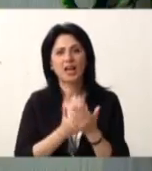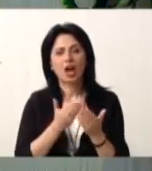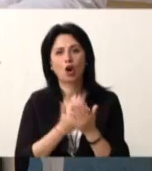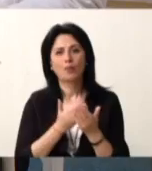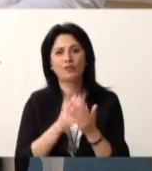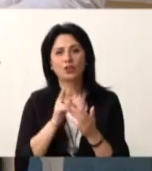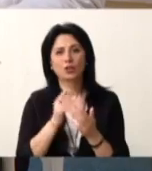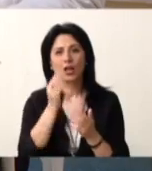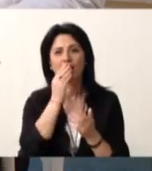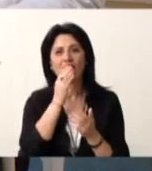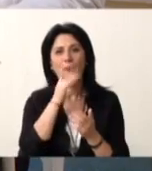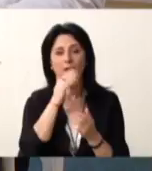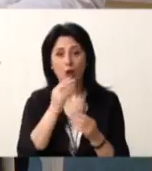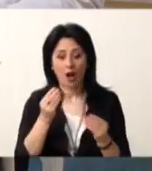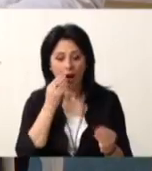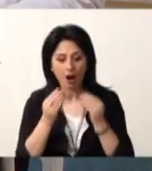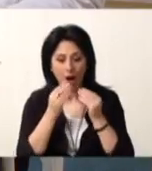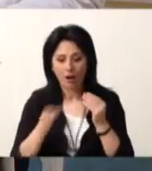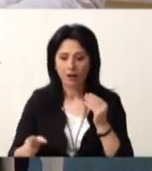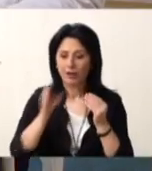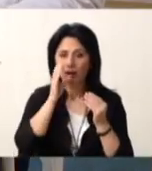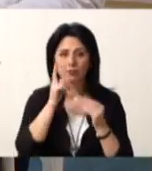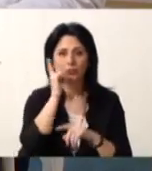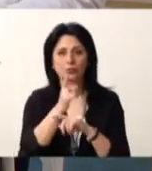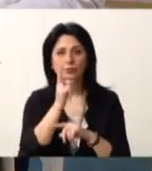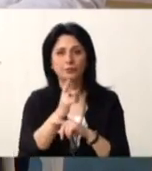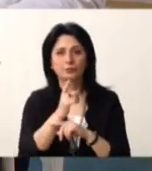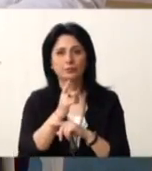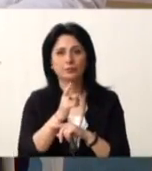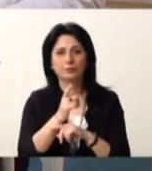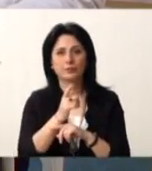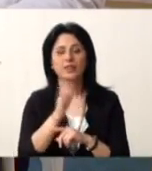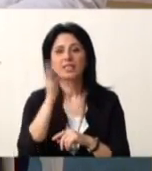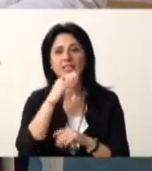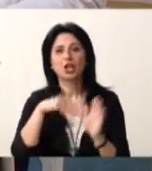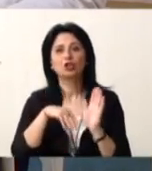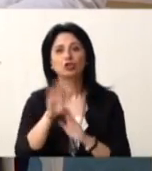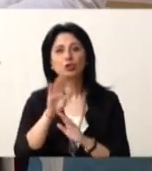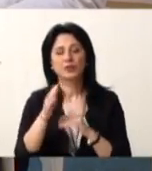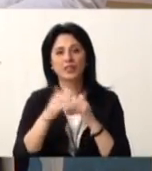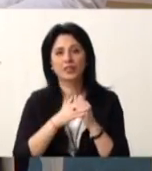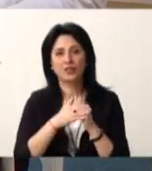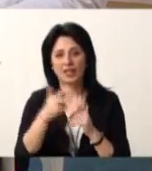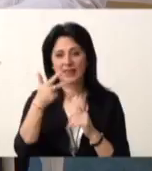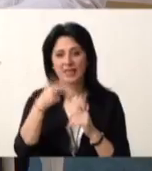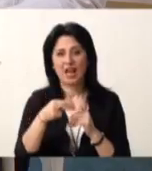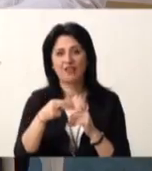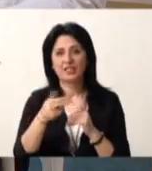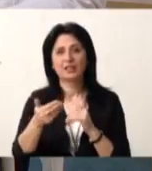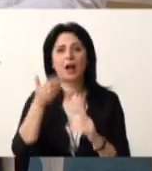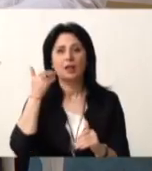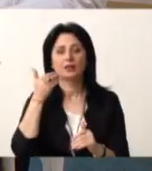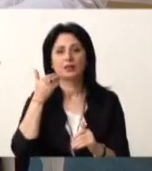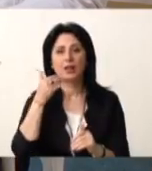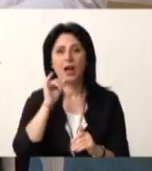არ არის რეკომენდირებული უშუალოდ კვების დროს, რომ მივაყოლოთ საკვებს, ხო? წყალი ჯობია დაახლოებით 1.5 საათით